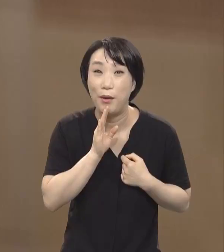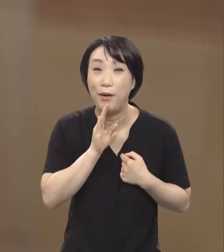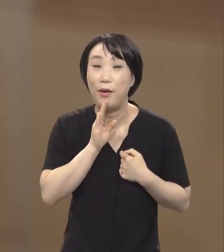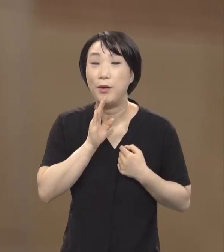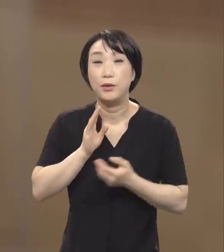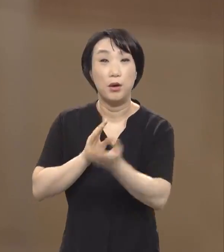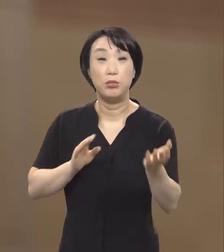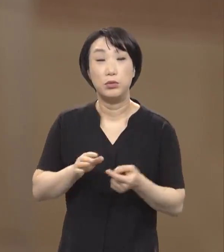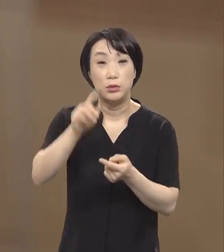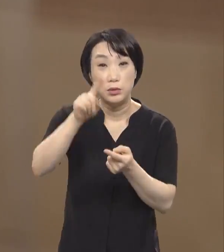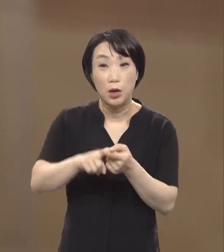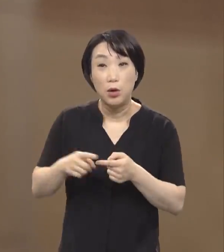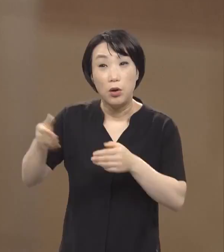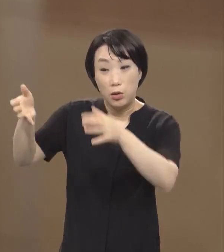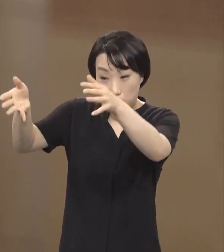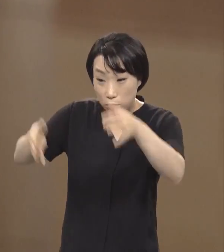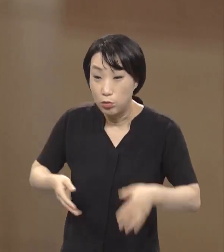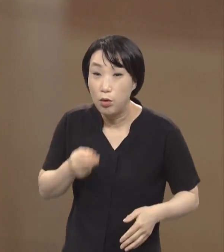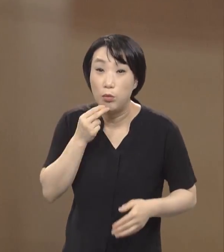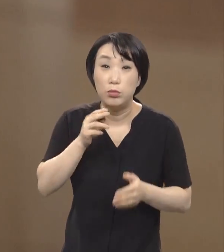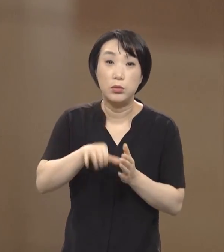이렇게 되지 못한다면